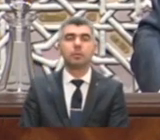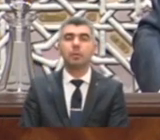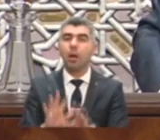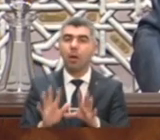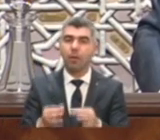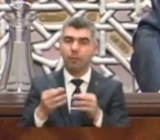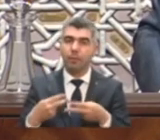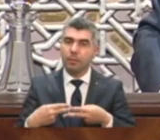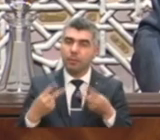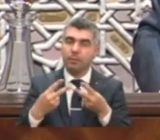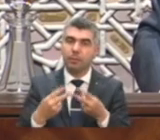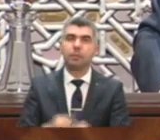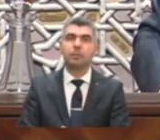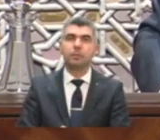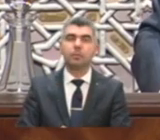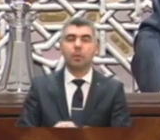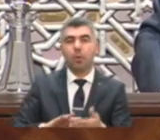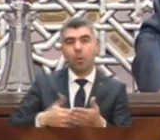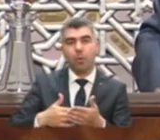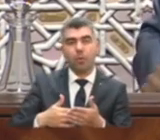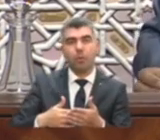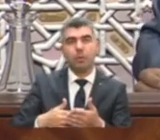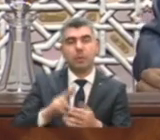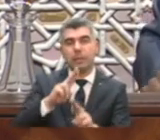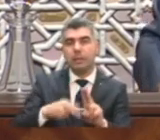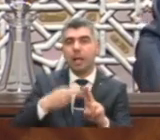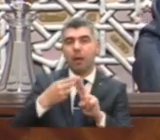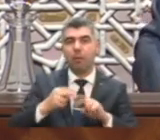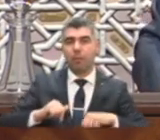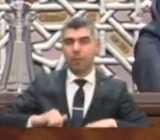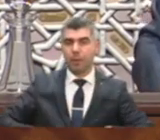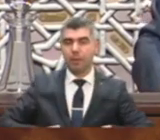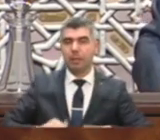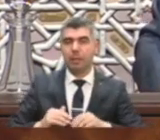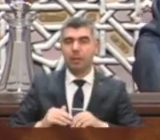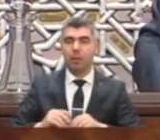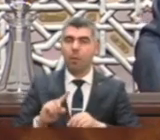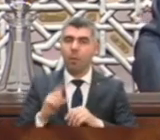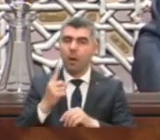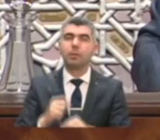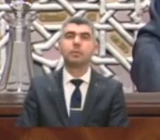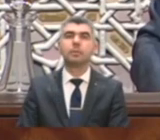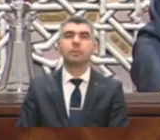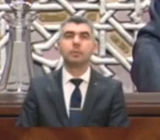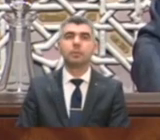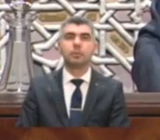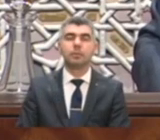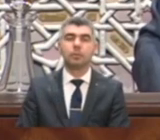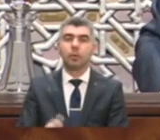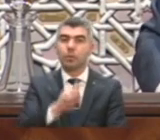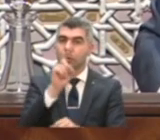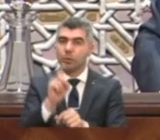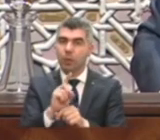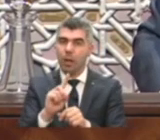على سيدات السادة النواب، طرحها دفعة واحدة لتنال جوابا موحدا من لدن السيد الوزير. السؤال